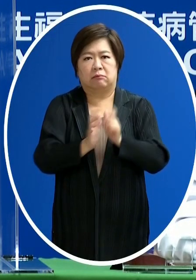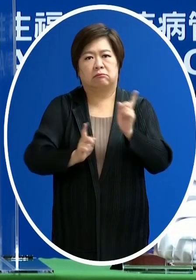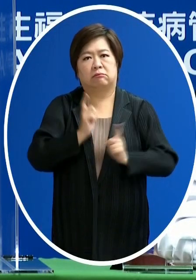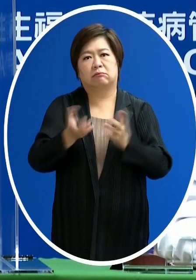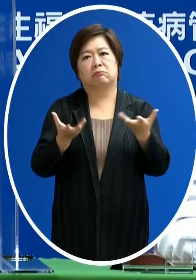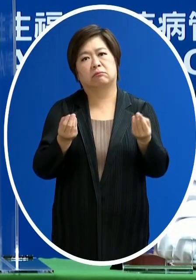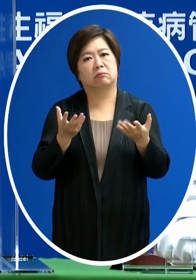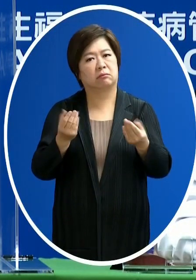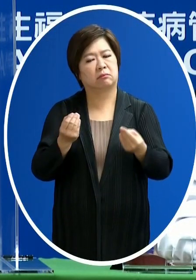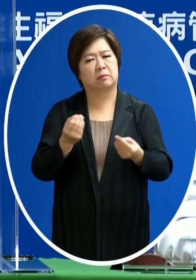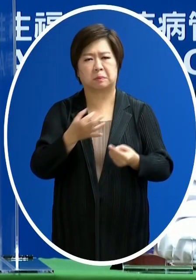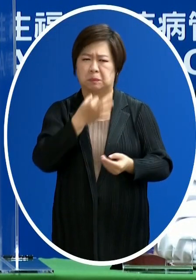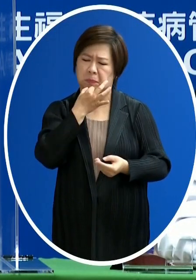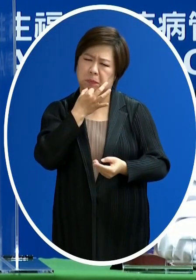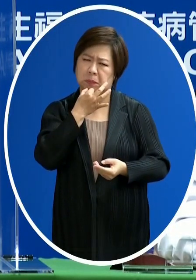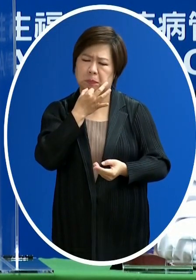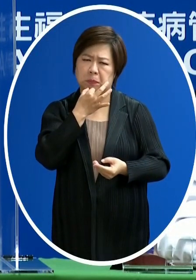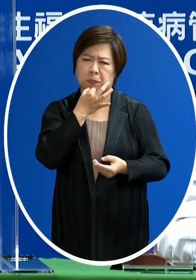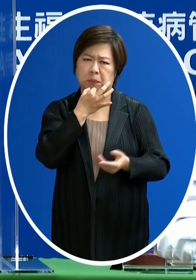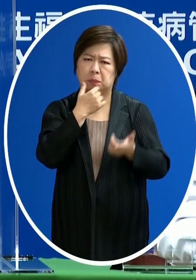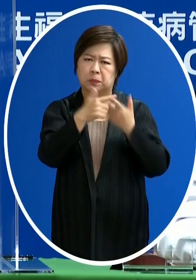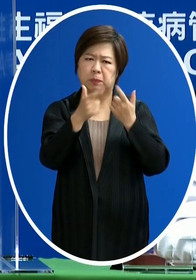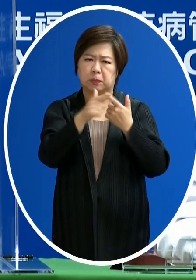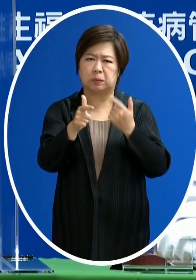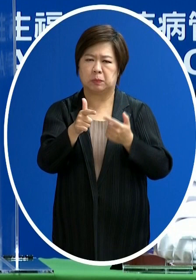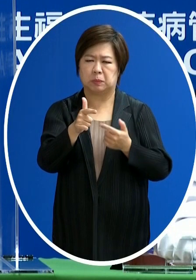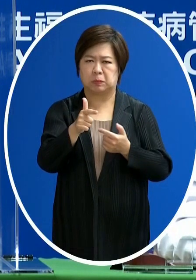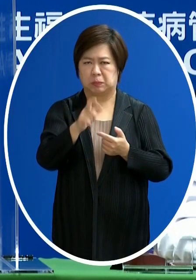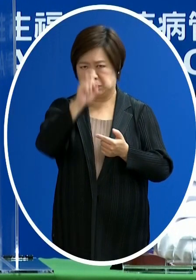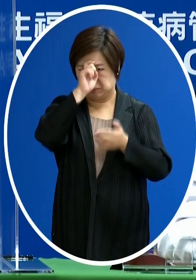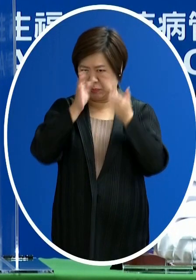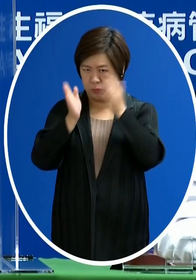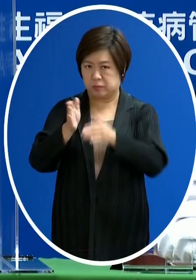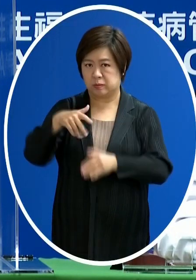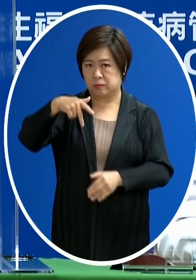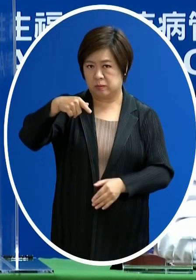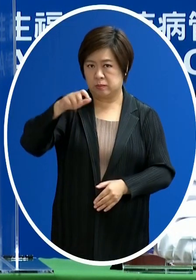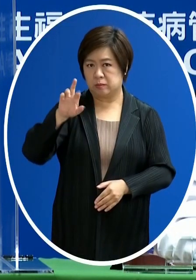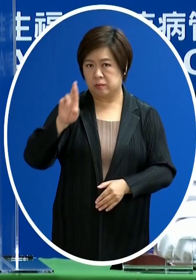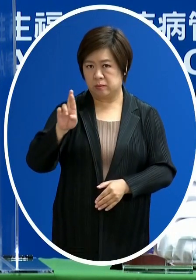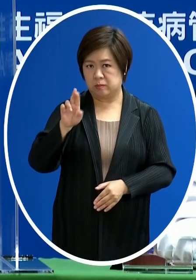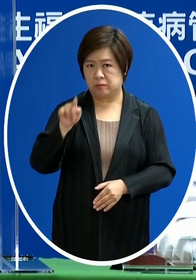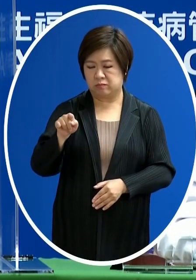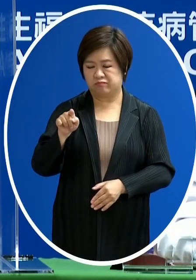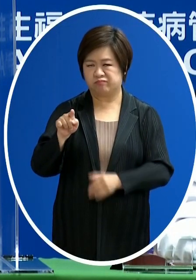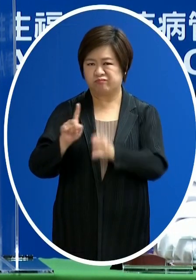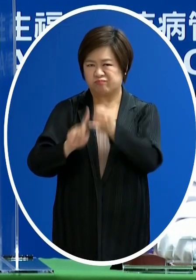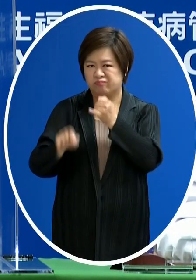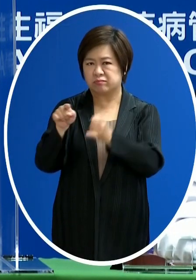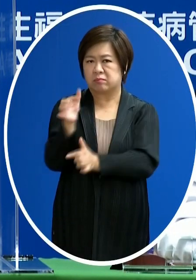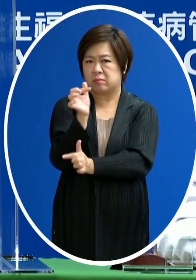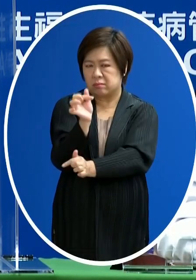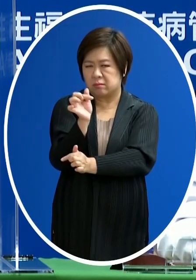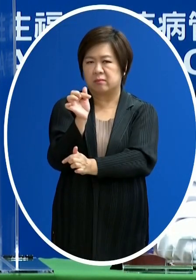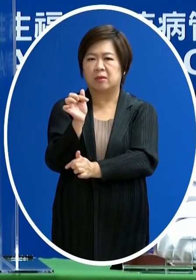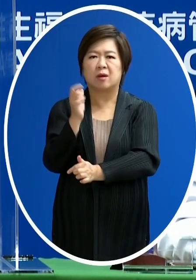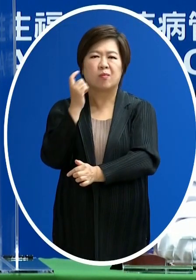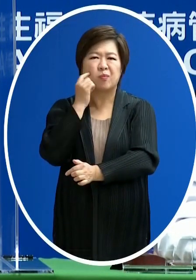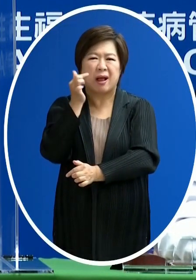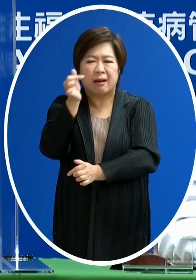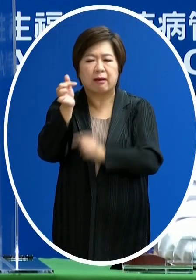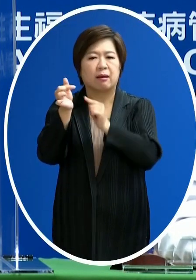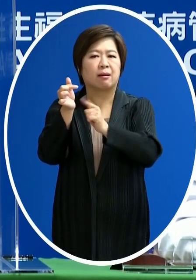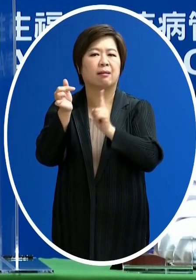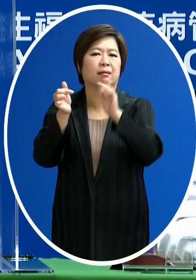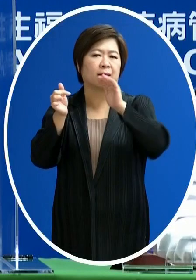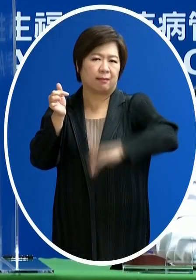的拘束，那我们还是要用 PCR 来确诊，那这样子可能伪阳性人相对是会比较低，那对于人身自